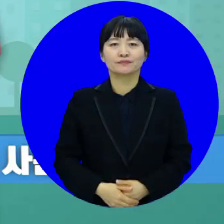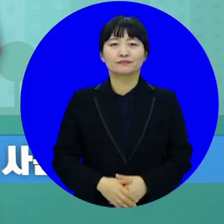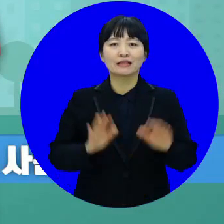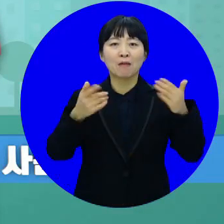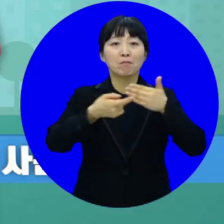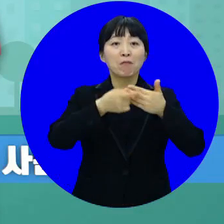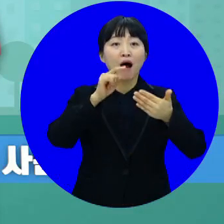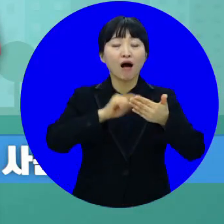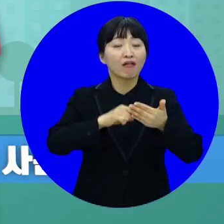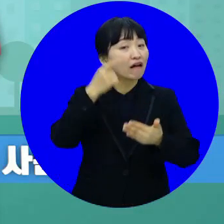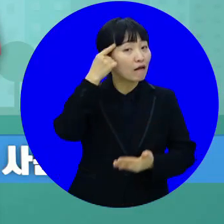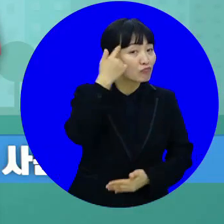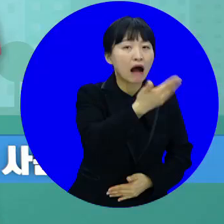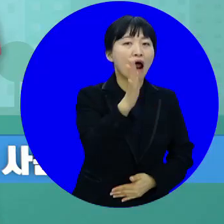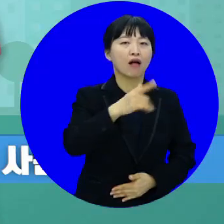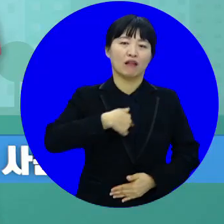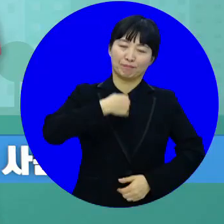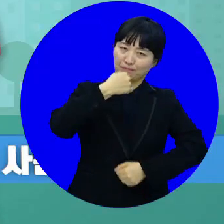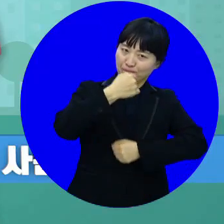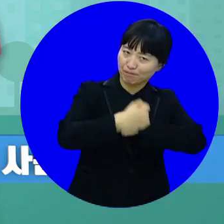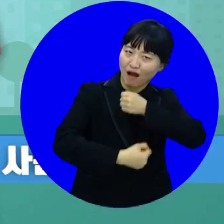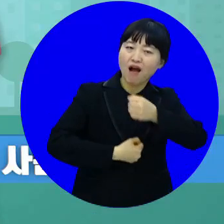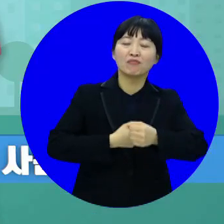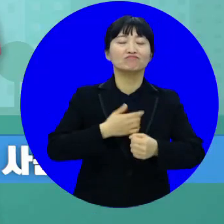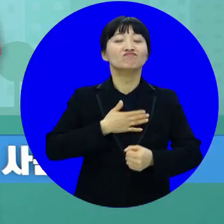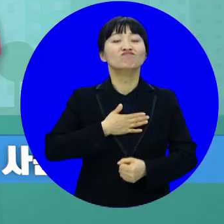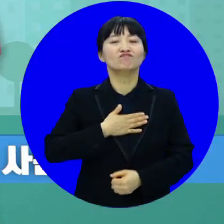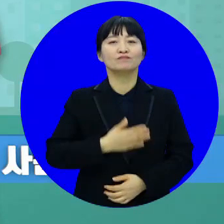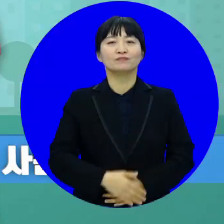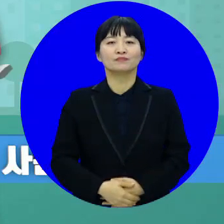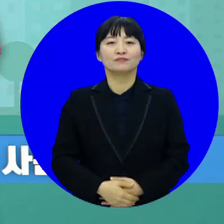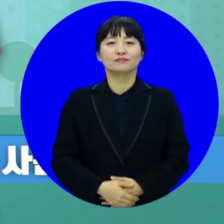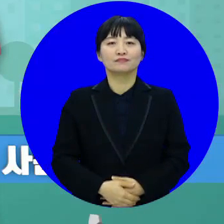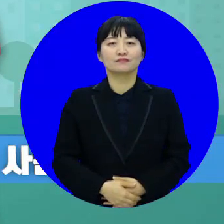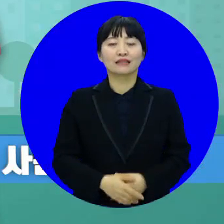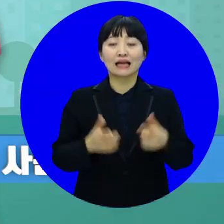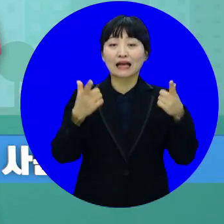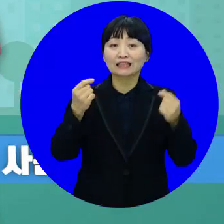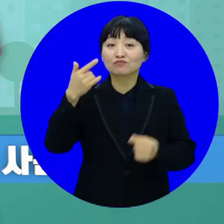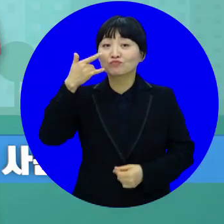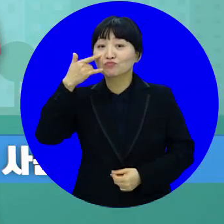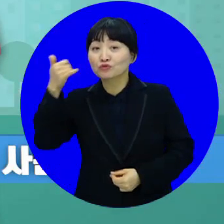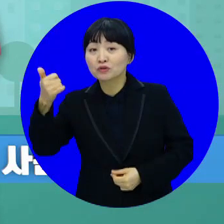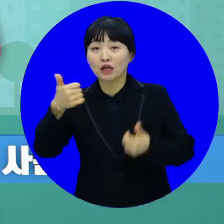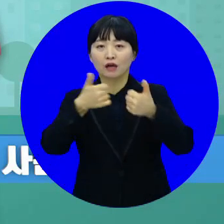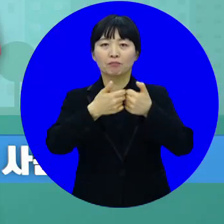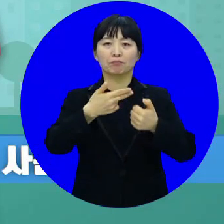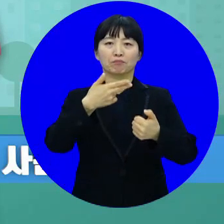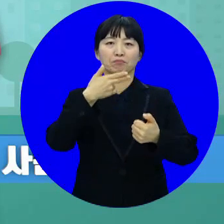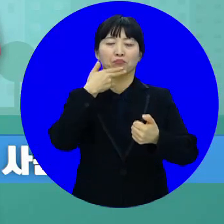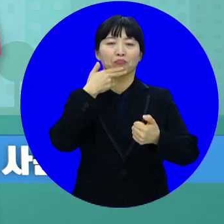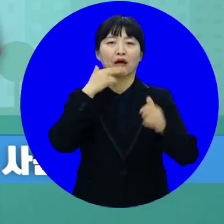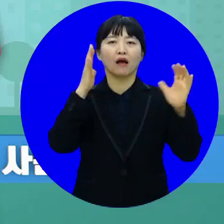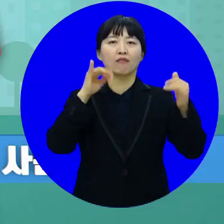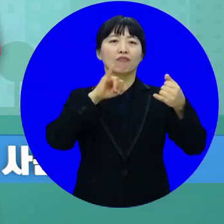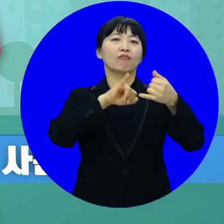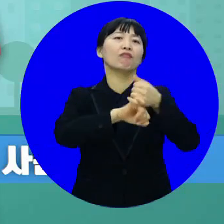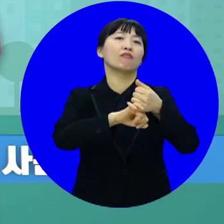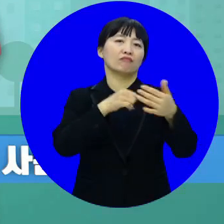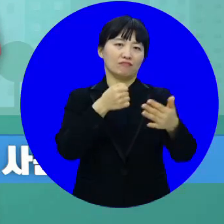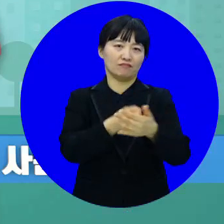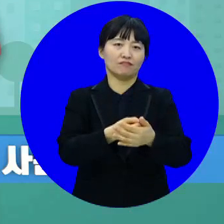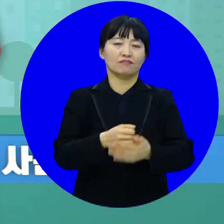아이의 마음은 생각하지 않고 내 멋대로 이해하기. 함께 사는 부모와 의논하지 않고 아이와 약속하기.